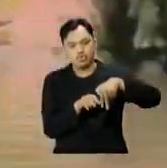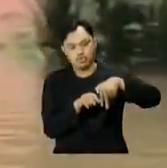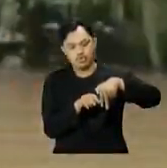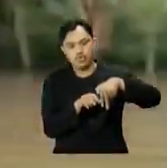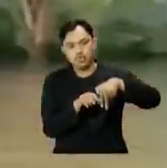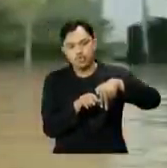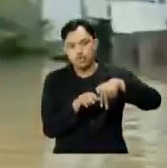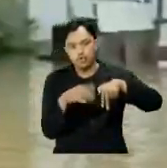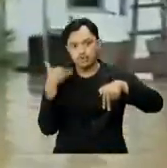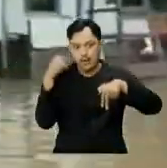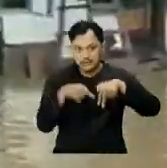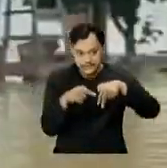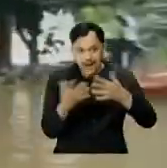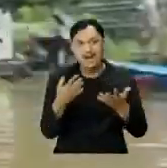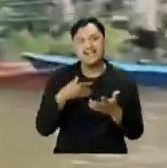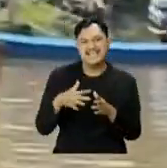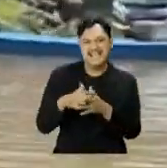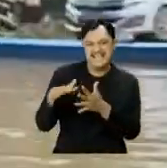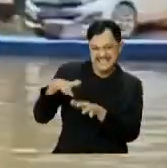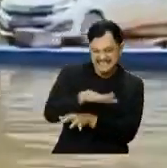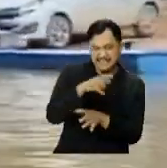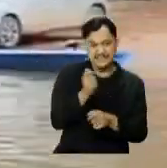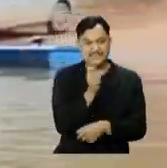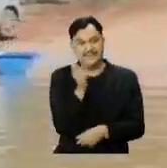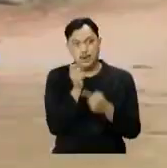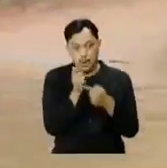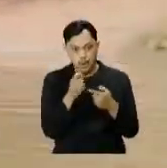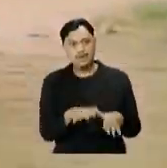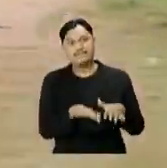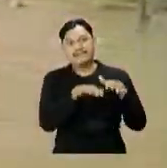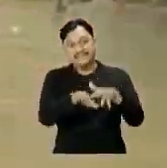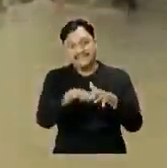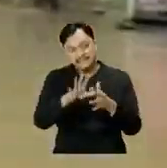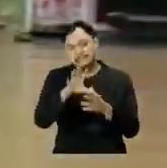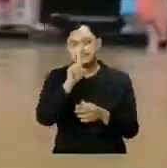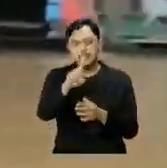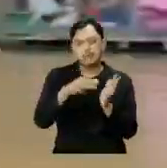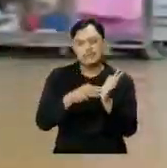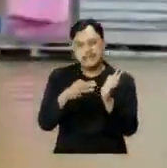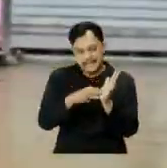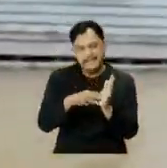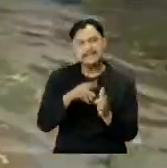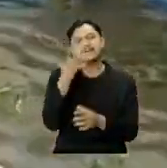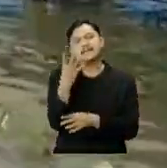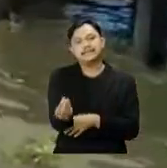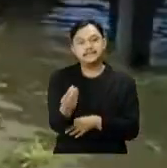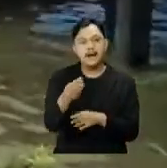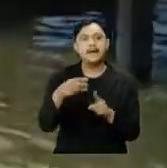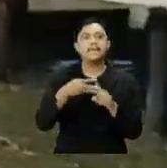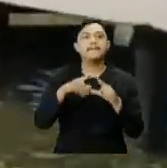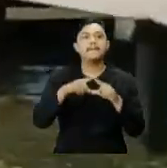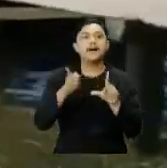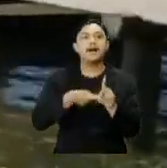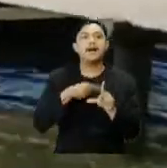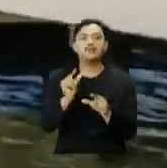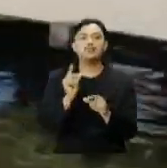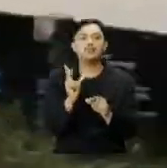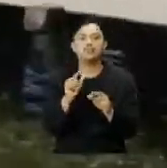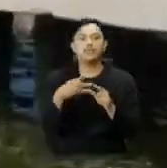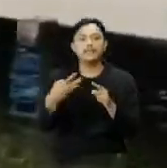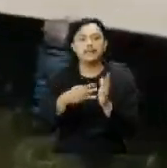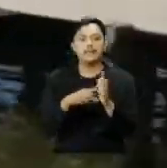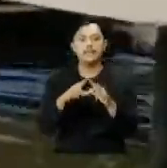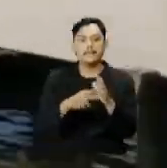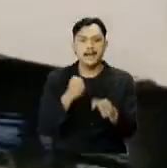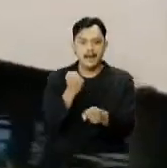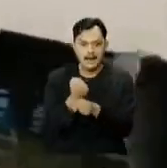Sementara itu, dalam video lainnya, nampak banjir dengan ketinggian mencapai 1 meter merendam desa Bayu Rempangi, Kecamatan Sungai Laur, Kabupaten Ketapang. Tampak